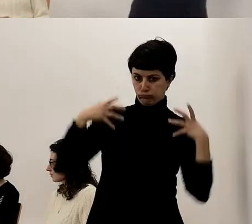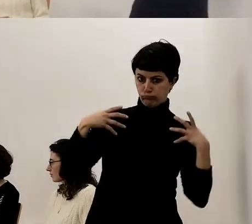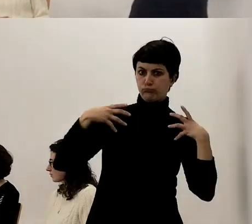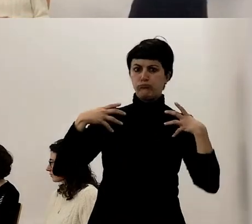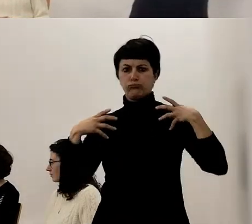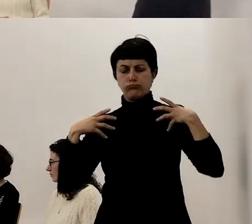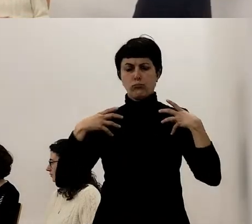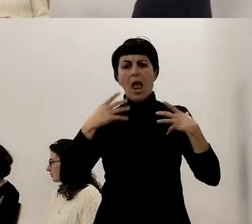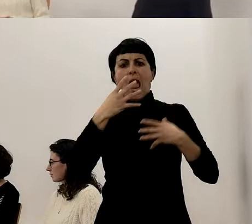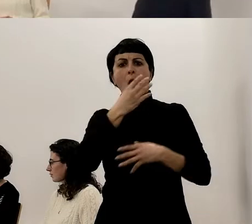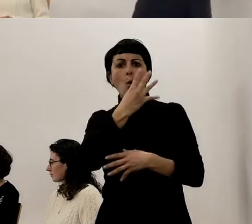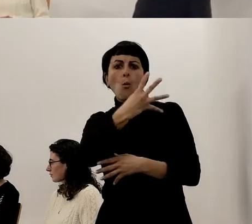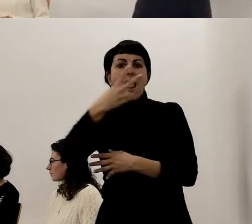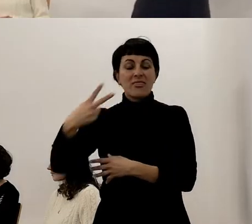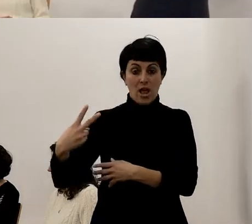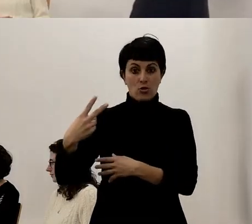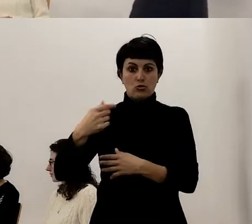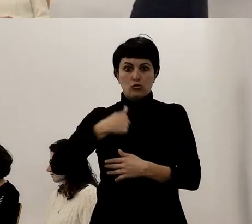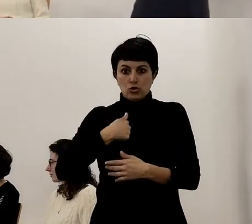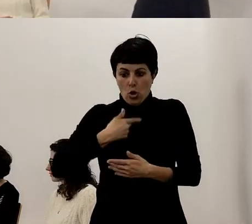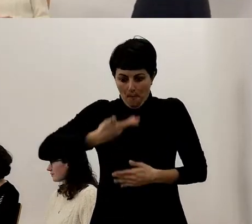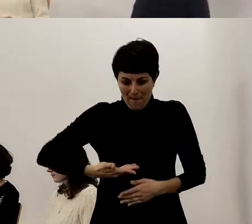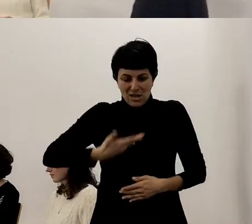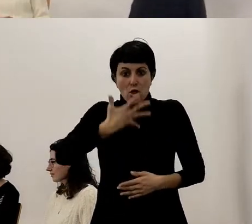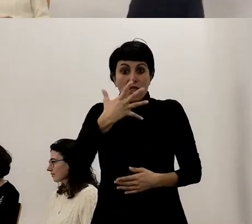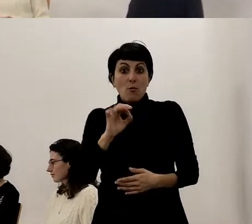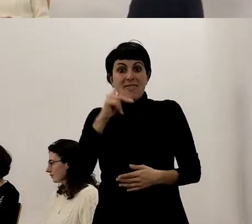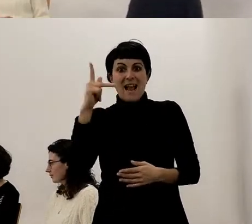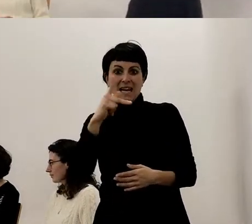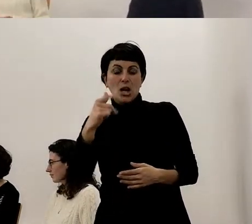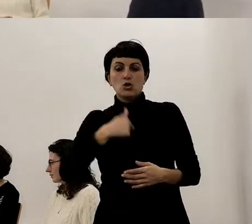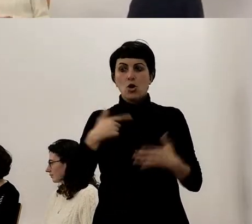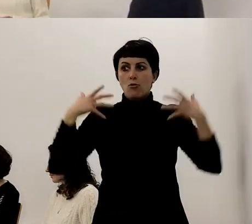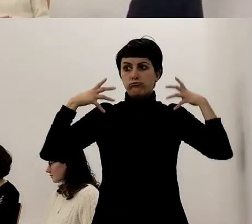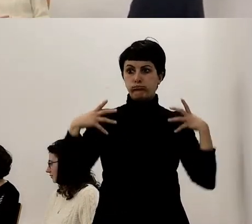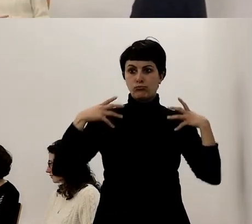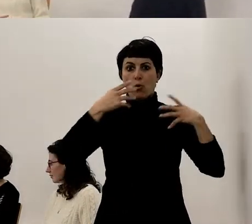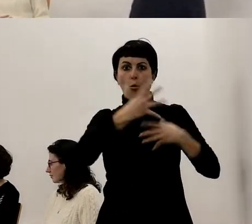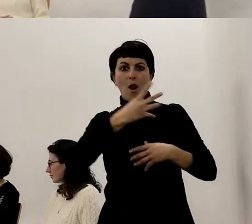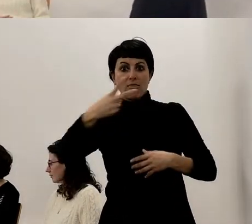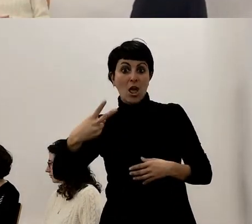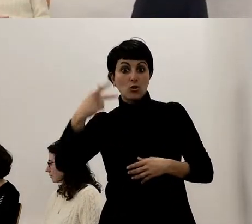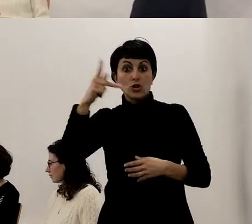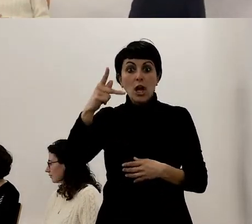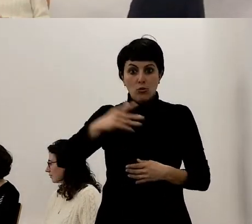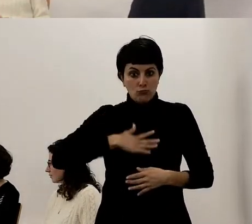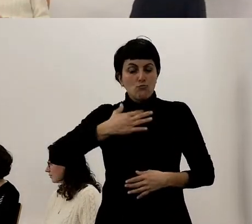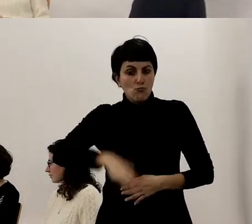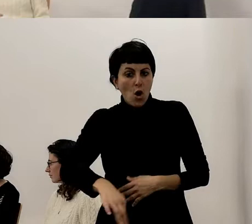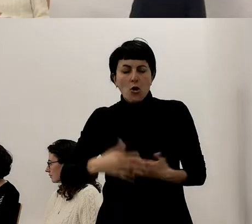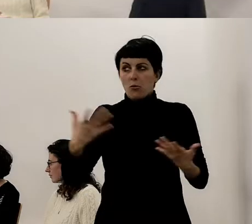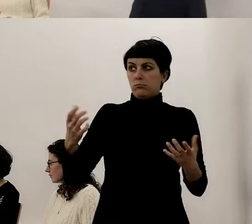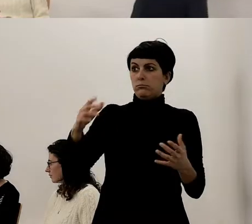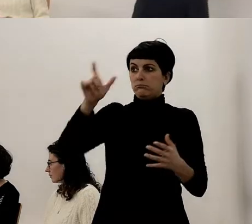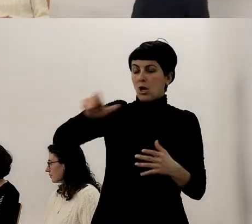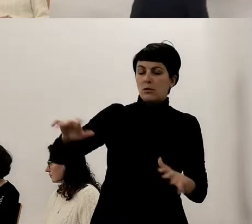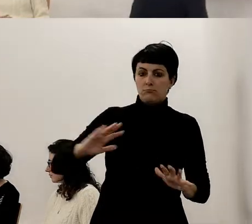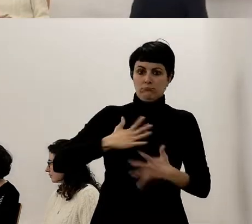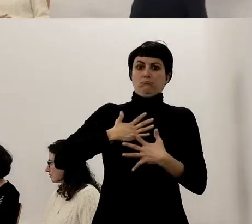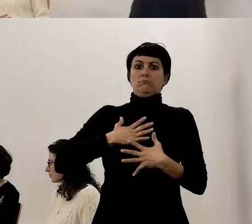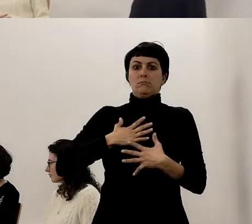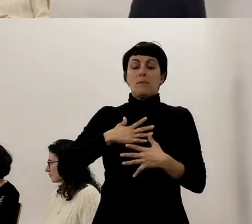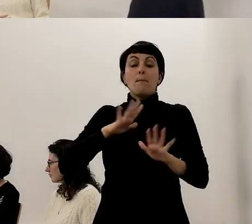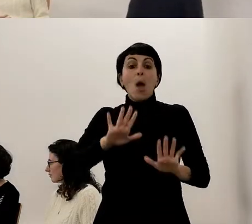sorprèn com jo pesant 50 quilos puc arribar a portar un gegant de 42. I crec que no hi ha més noies que porten gegants